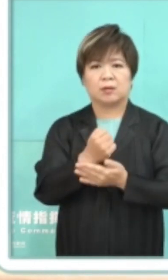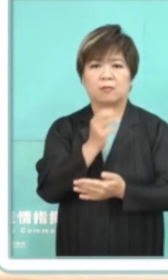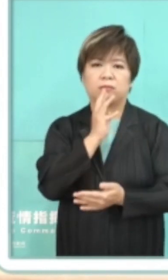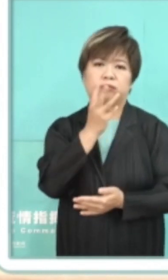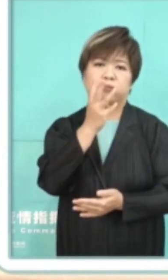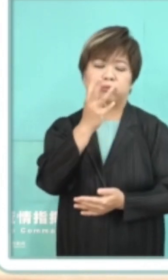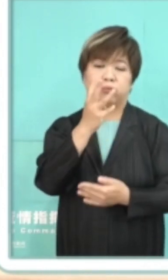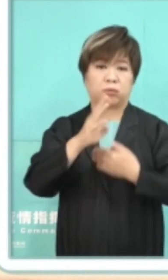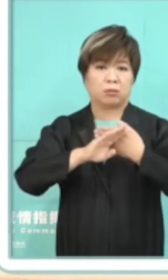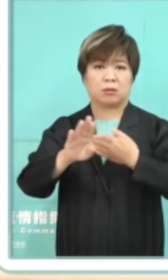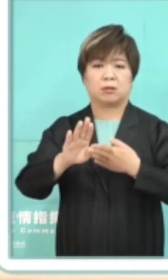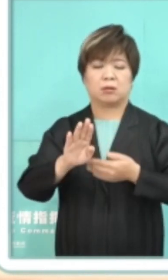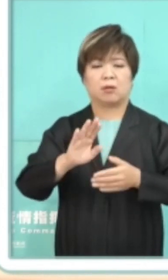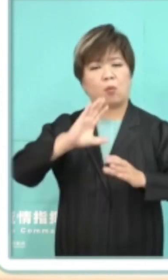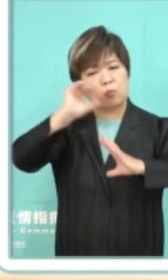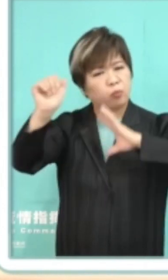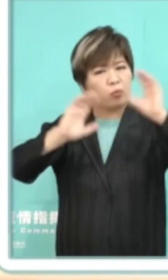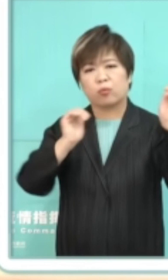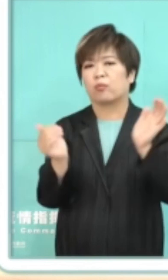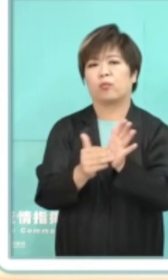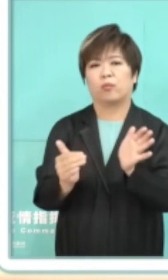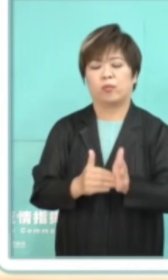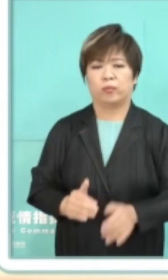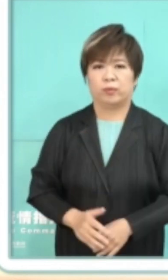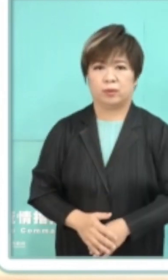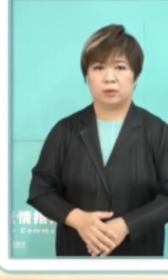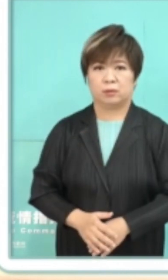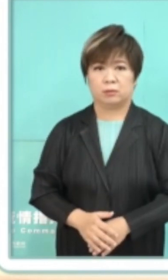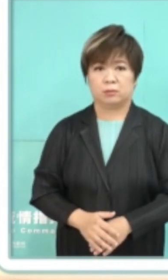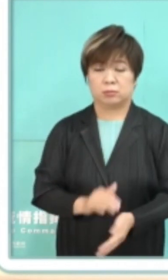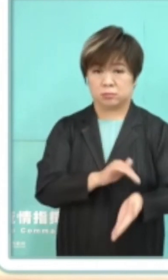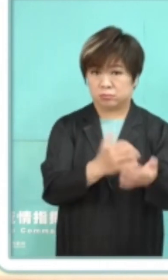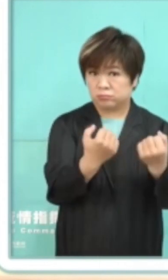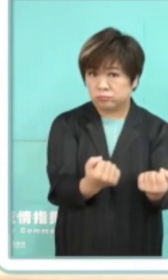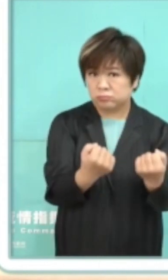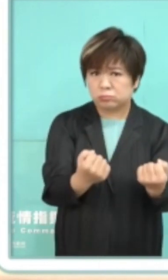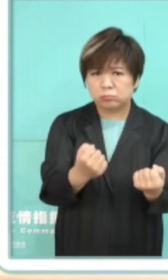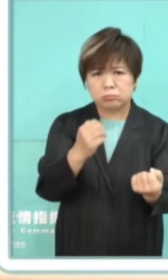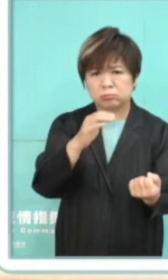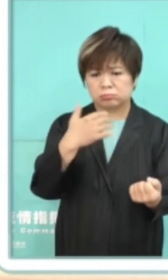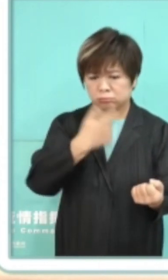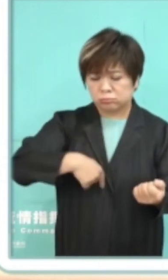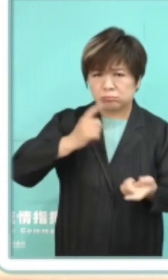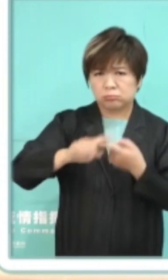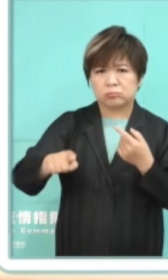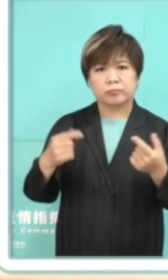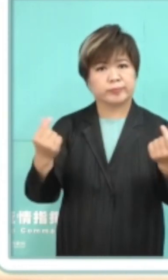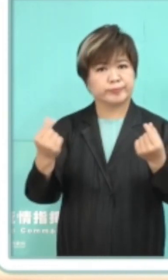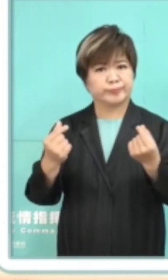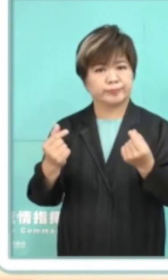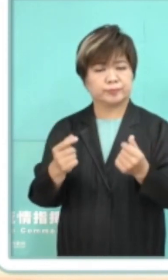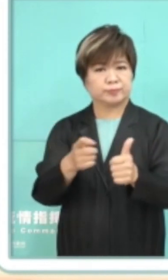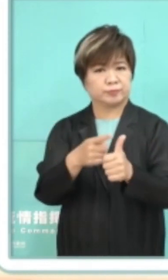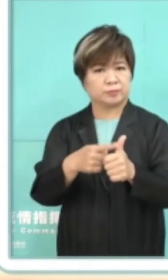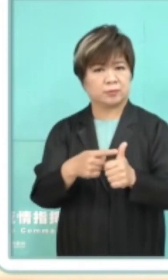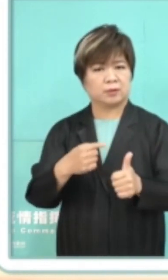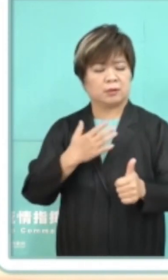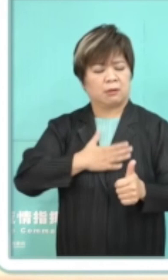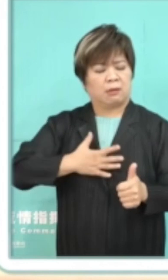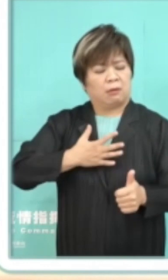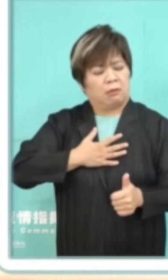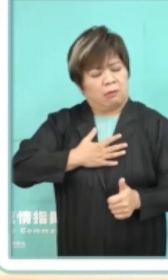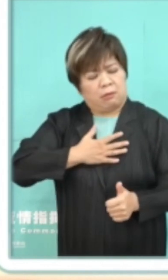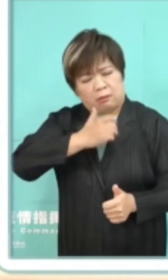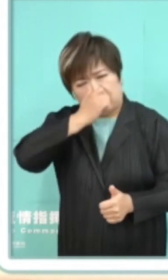个只剩下3位，其他都出院了。那这些住院的症状主要包括依序哈，